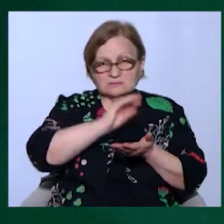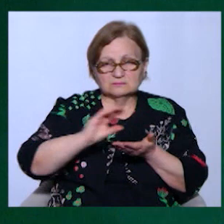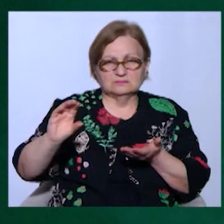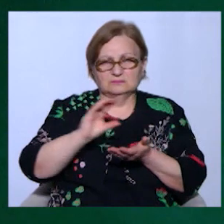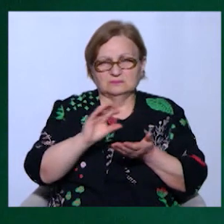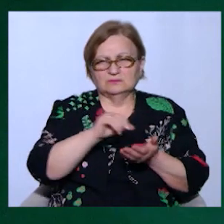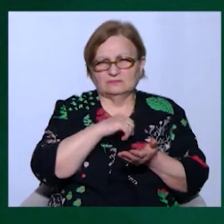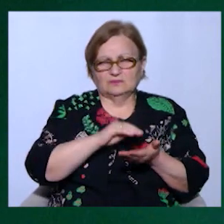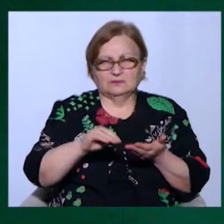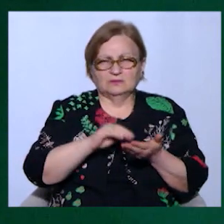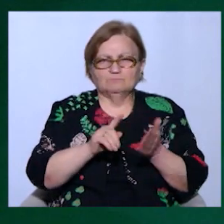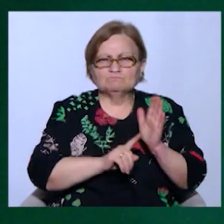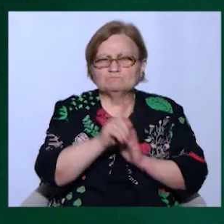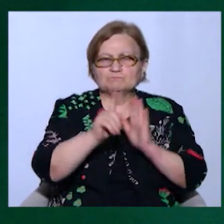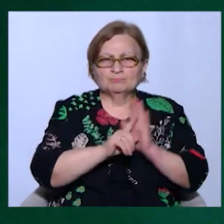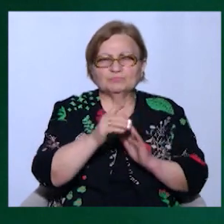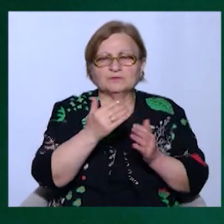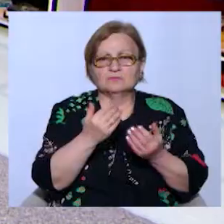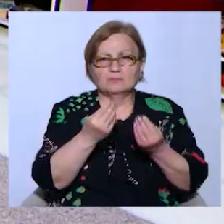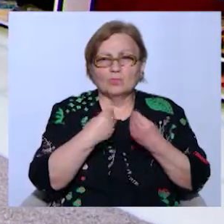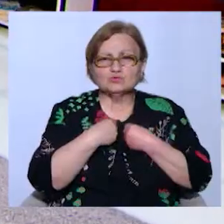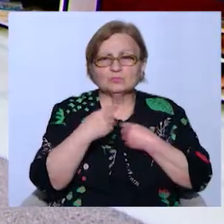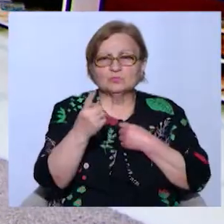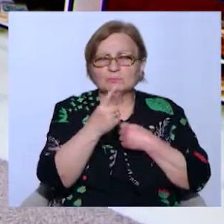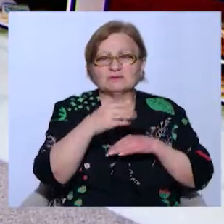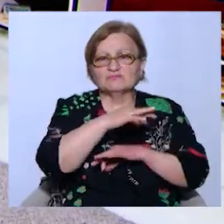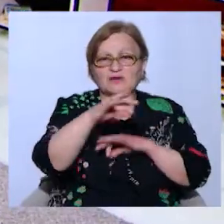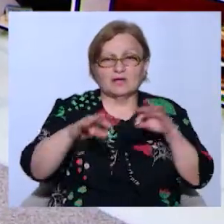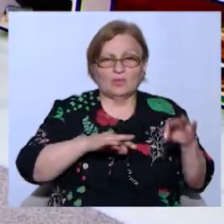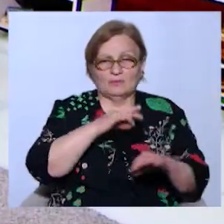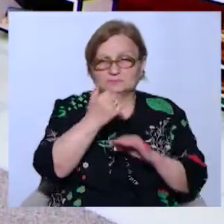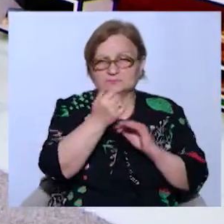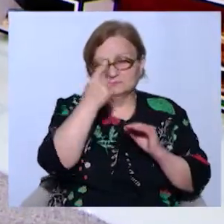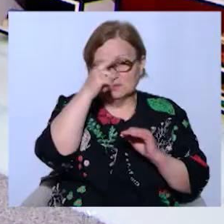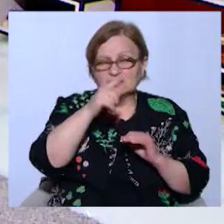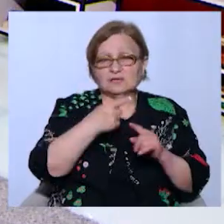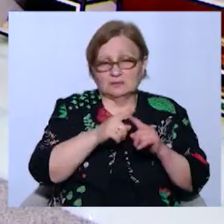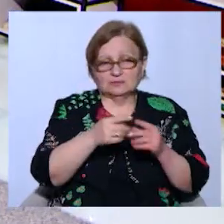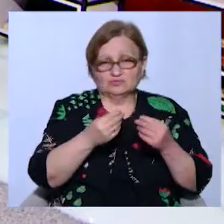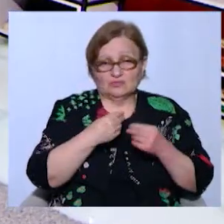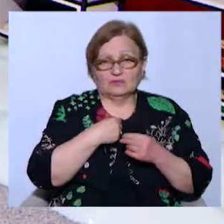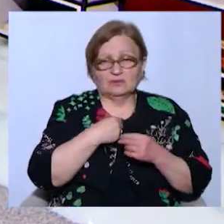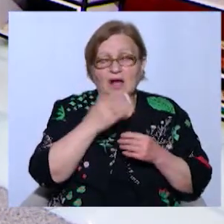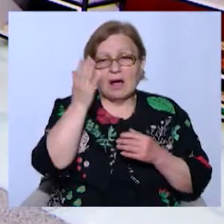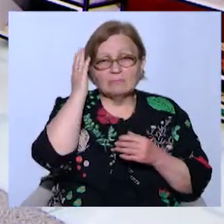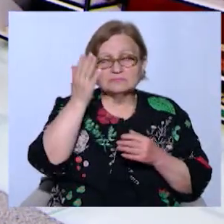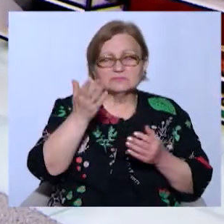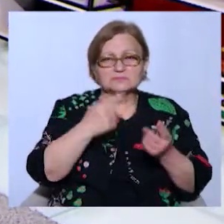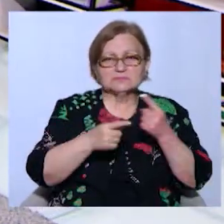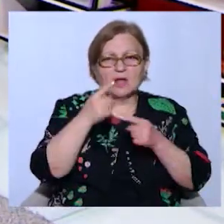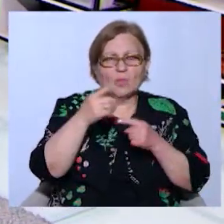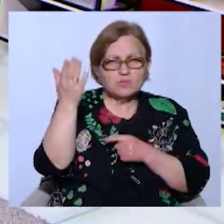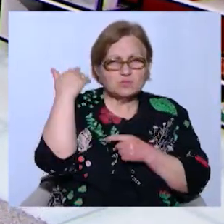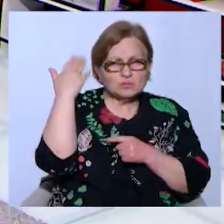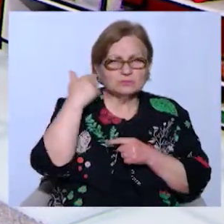საწყისების მოცემული გეომეტრიის მასალით სწავლობთ სკოლაში. ამდენი საუკუნის წლის იყო, წლის